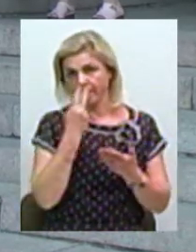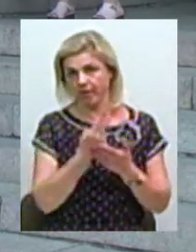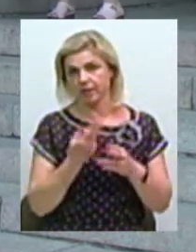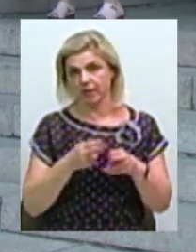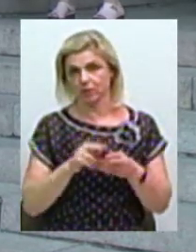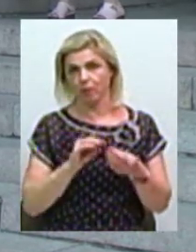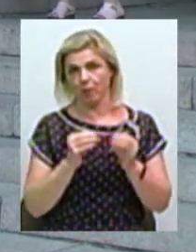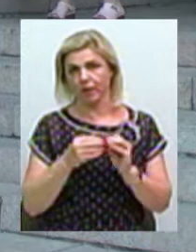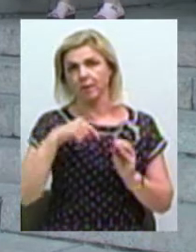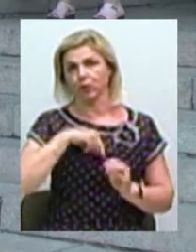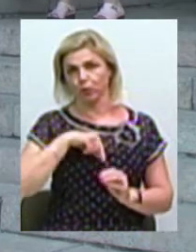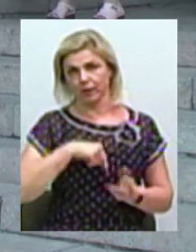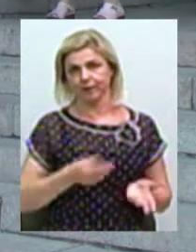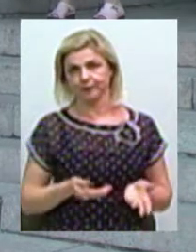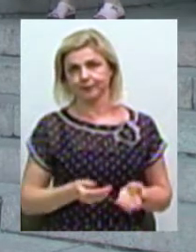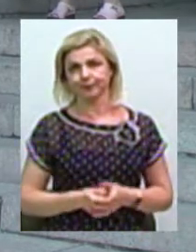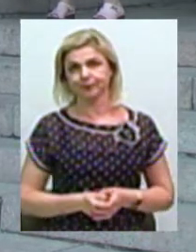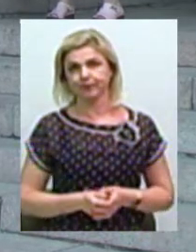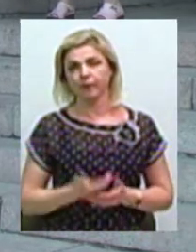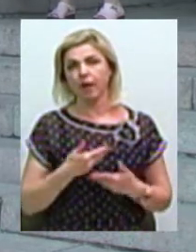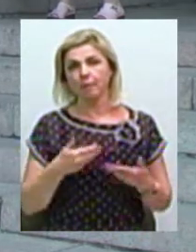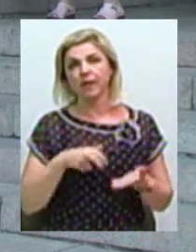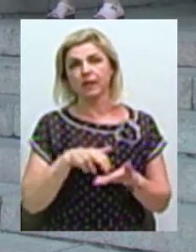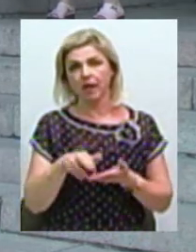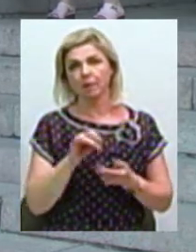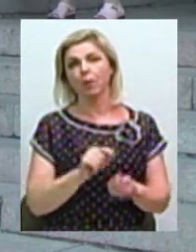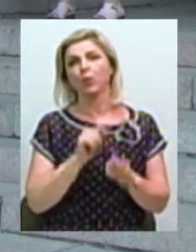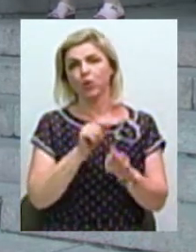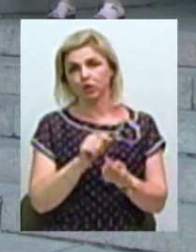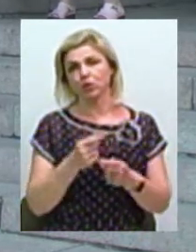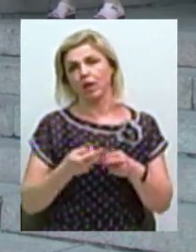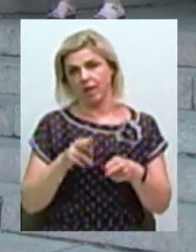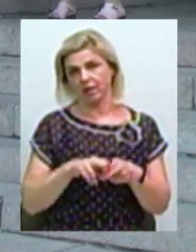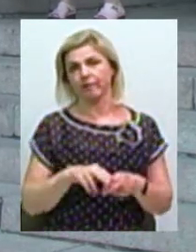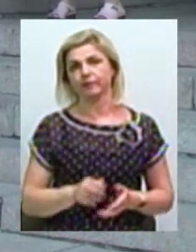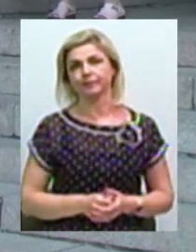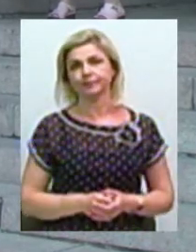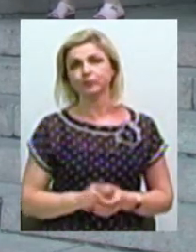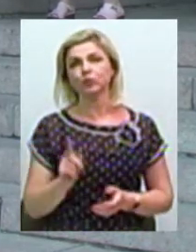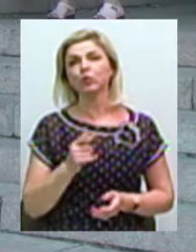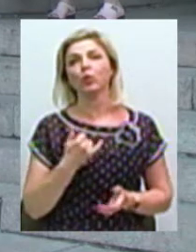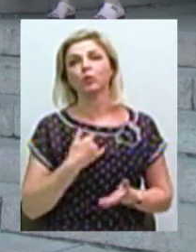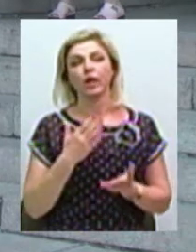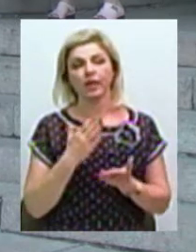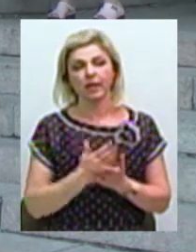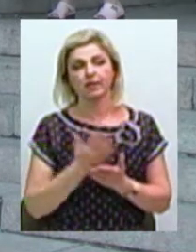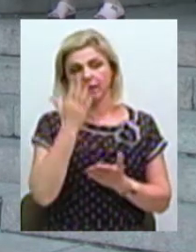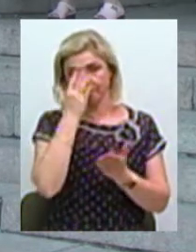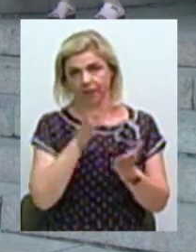проблему ізнутрі. І ми йдемо, і ми протестуємо проти цього. Тому що у нас є